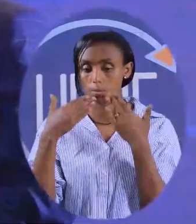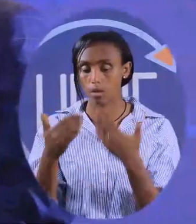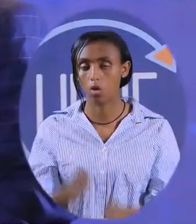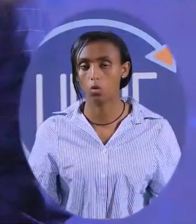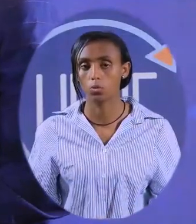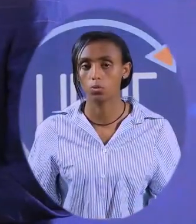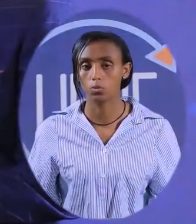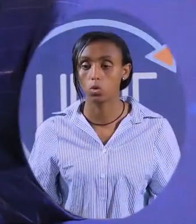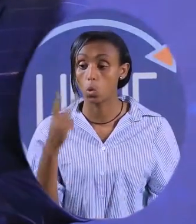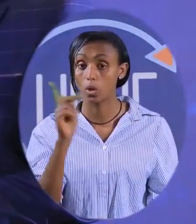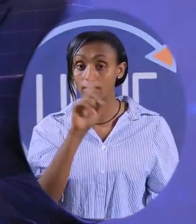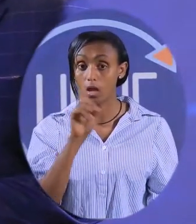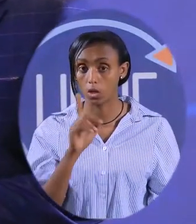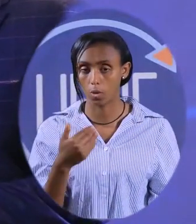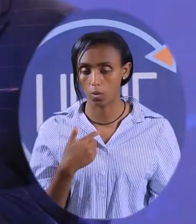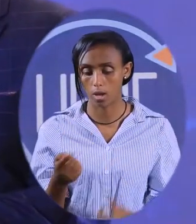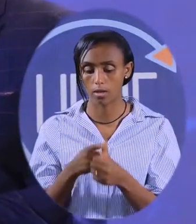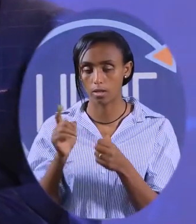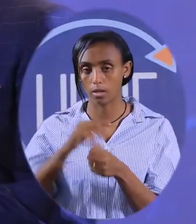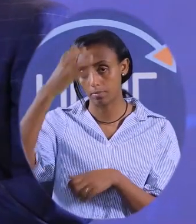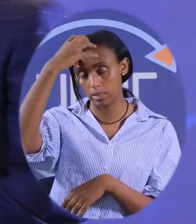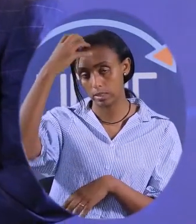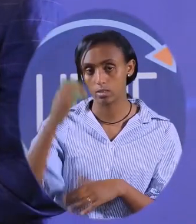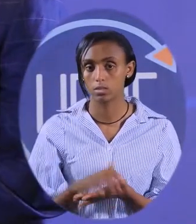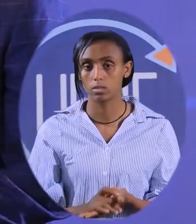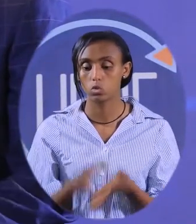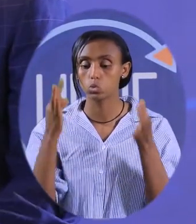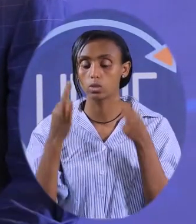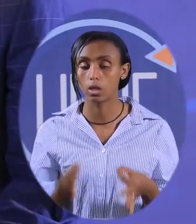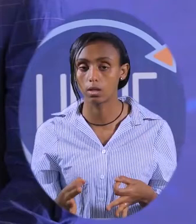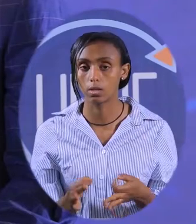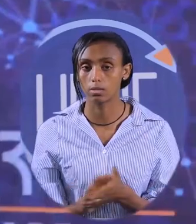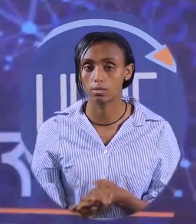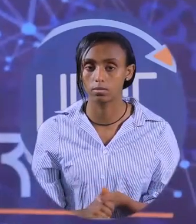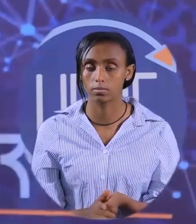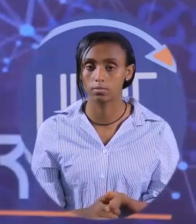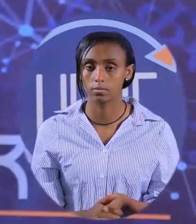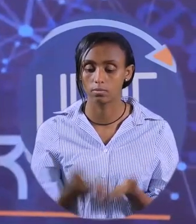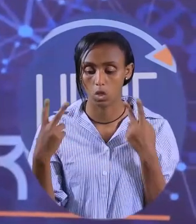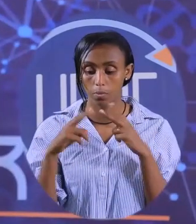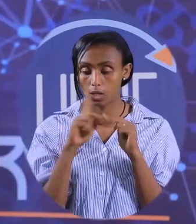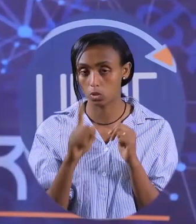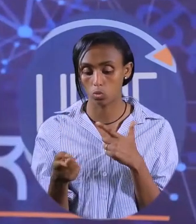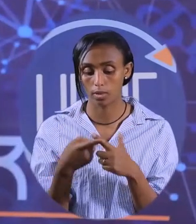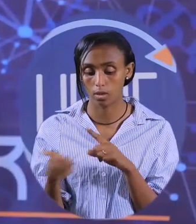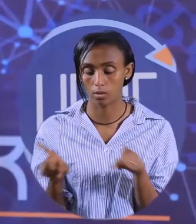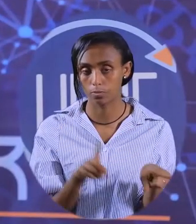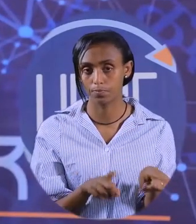አመሰግናለሁ። ሁለት ጥያቄዎች ናቸው። አንደኛ የመንግስት ቁርጠኝነት የሚመለከት ነው።